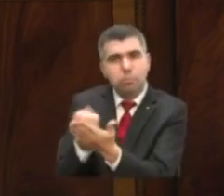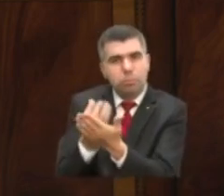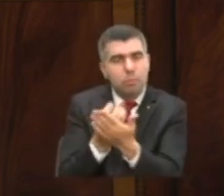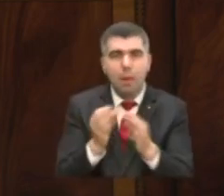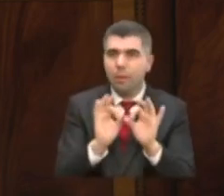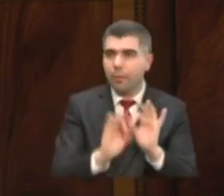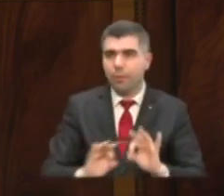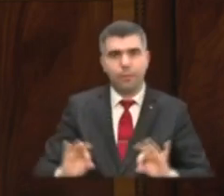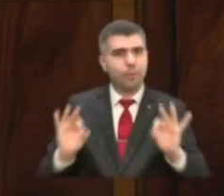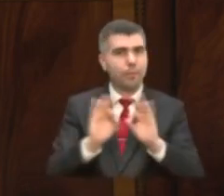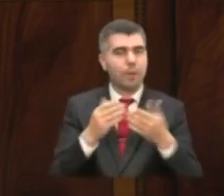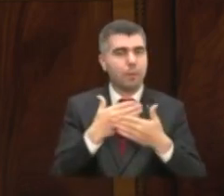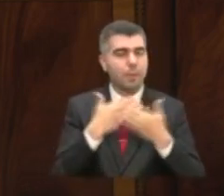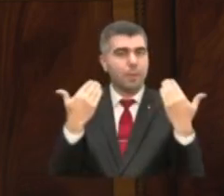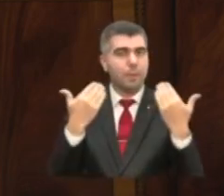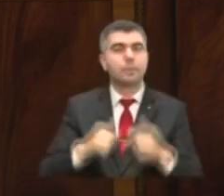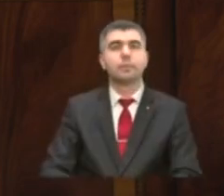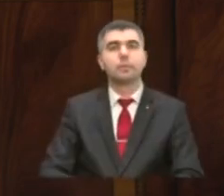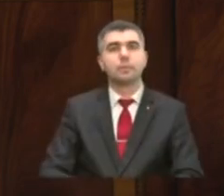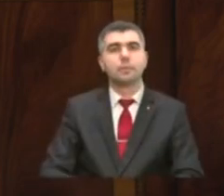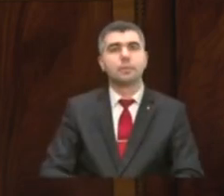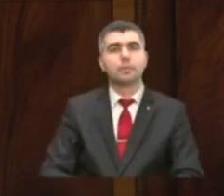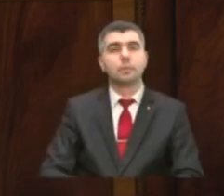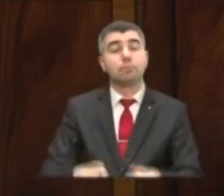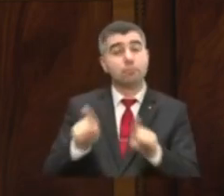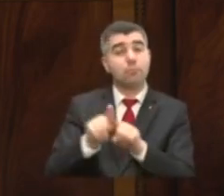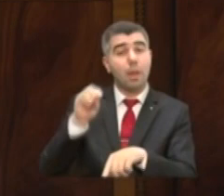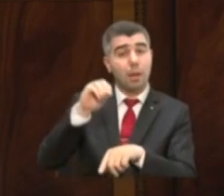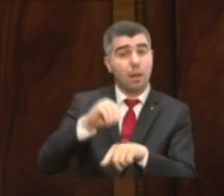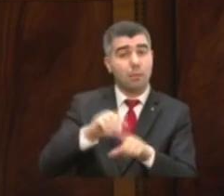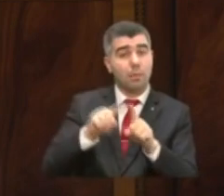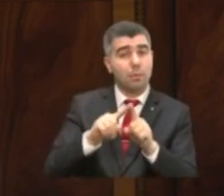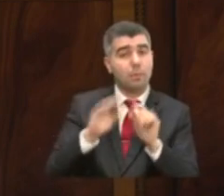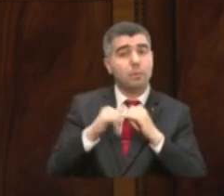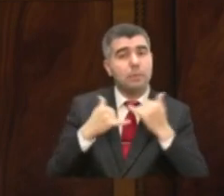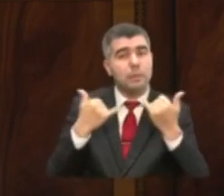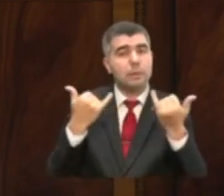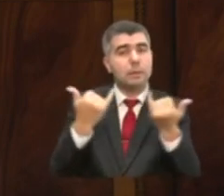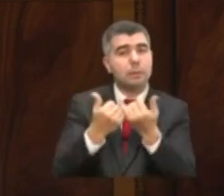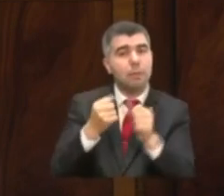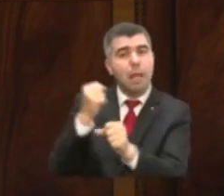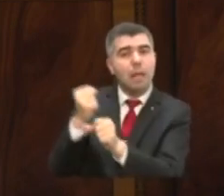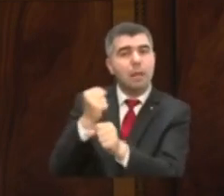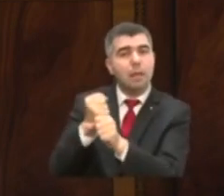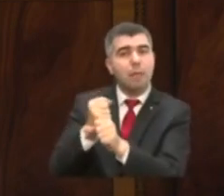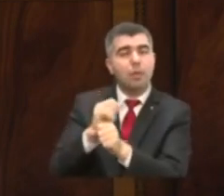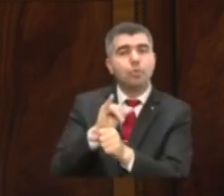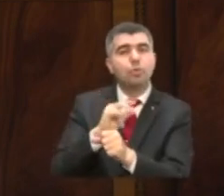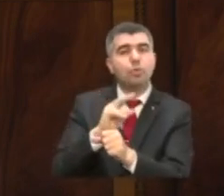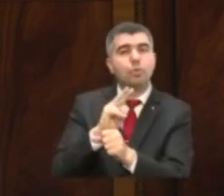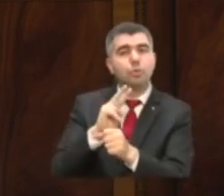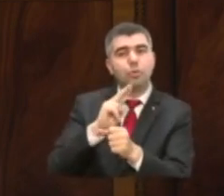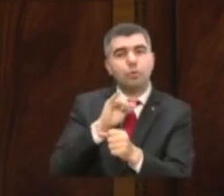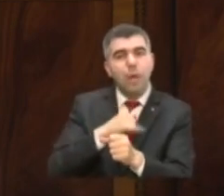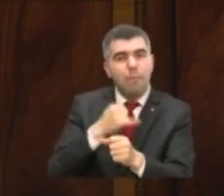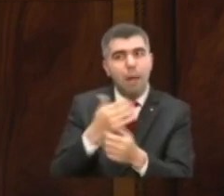أيضا المناظرة التي دعا جلالة الملك إلى تنظيمها بخصوص تشغيل هذا عمل مهم جدا، ولكن